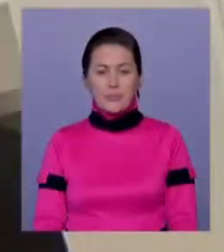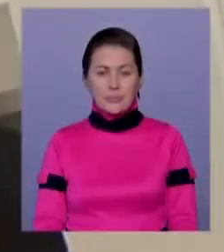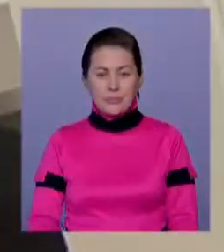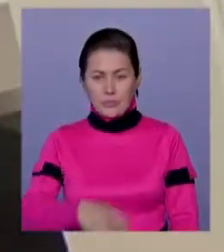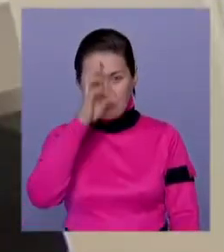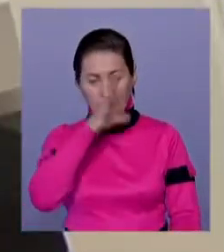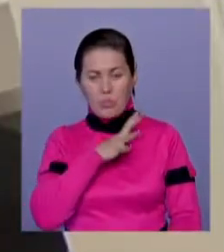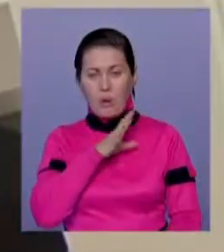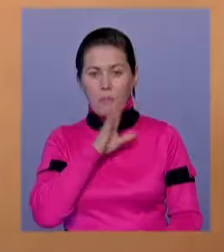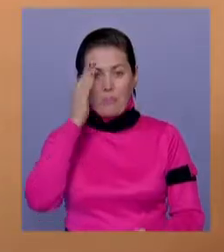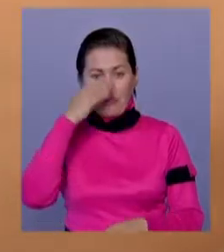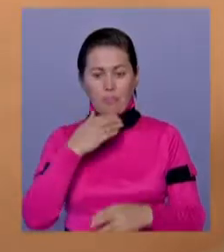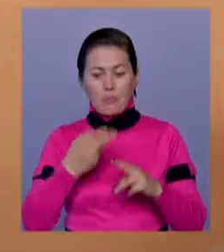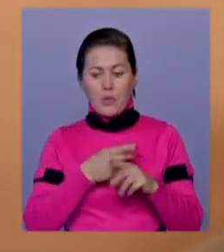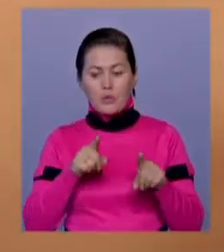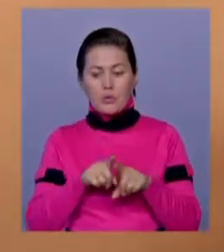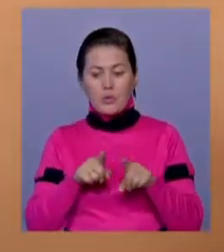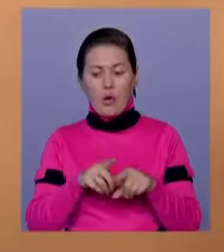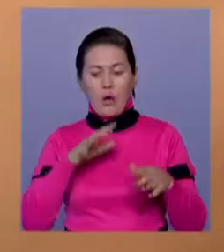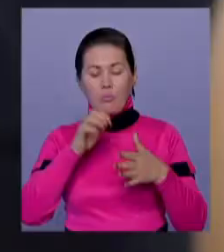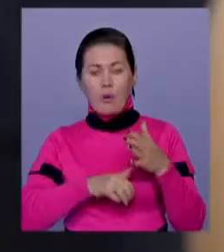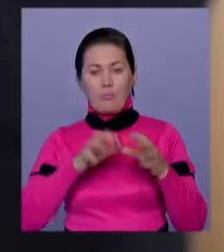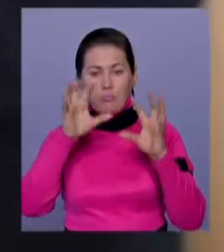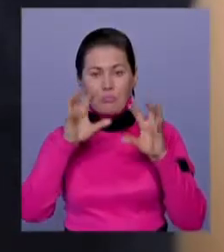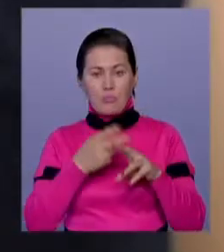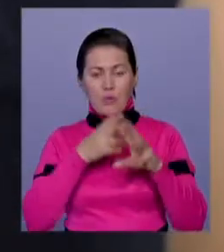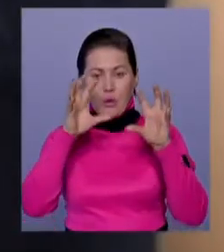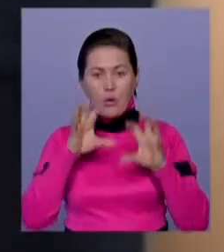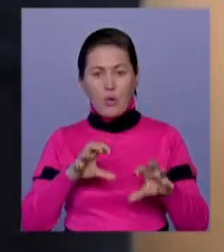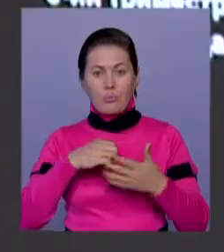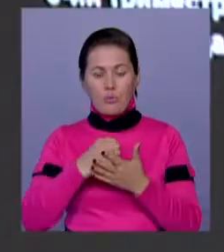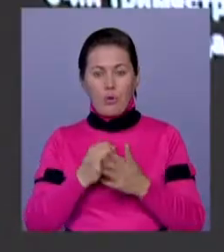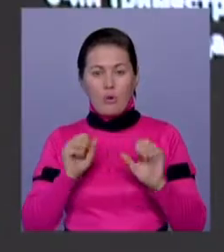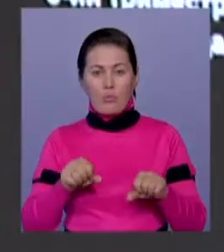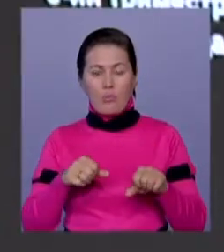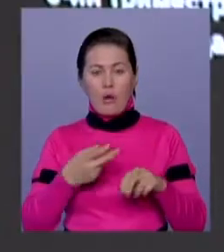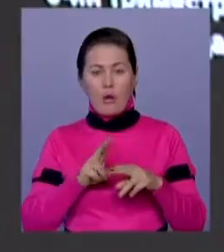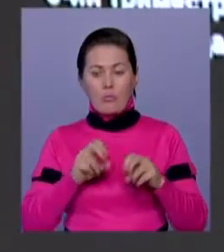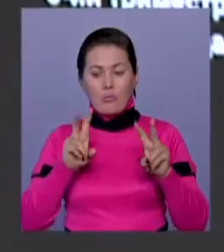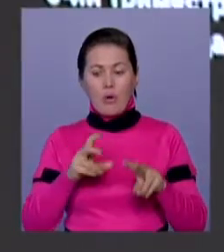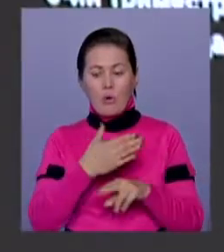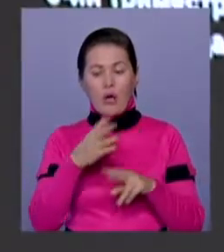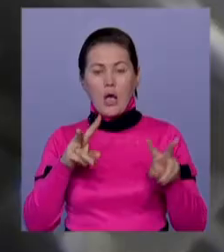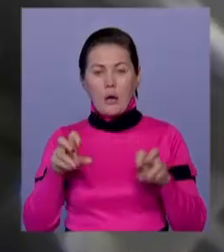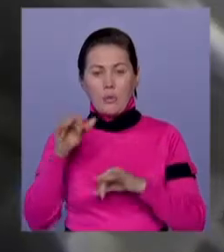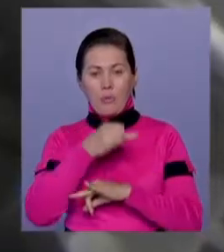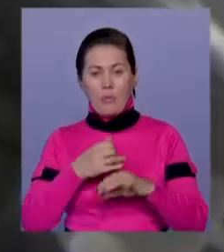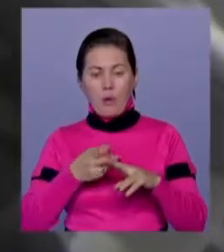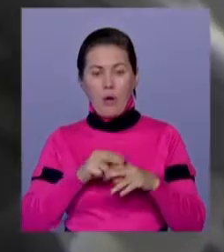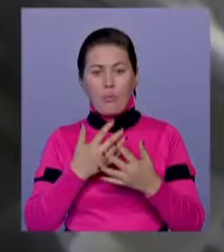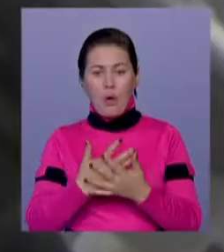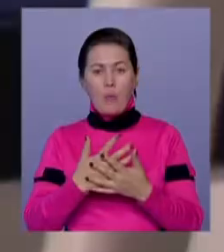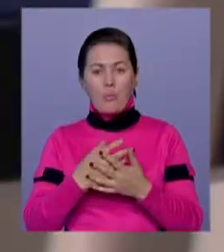Елімізде ата-ананың рұқсатынсыз жасанды түсік жасату заңды түрде бекітілуі мүмкін. Бүгін студияда осы тақырыпты қаузаймыз. Қоғам мен